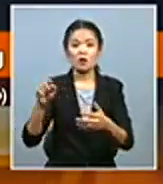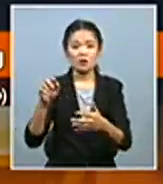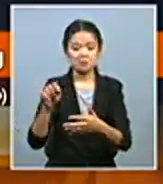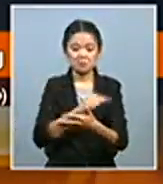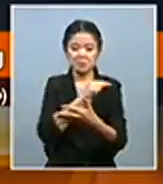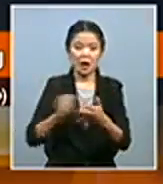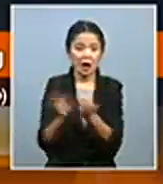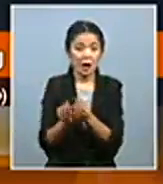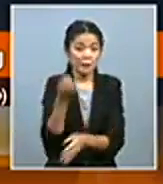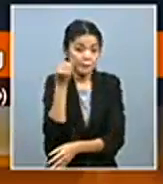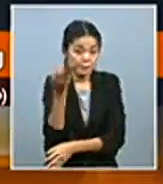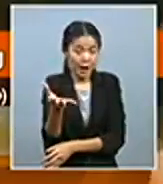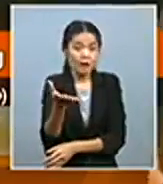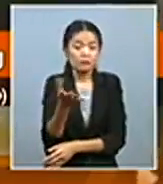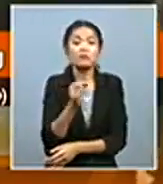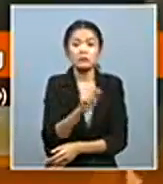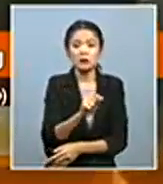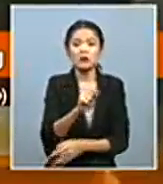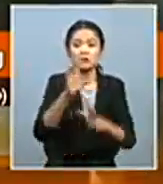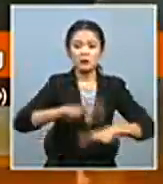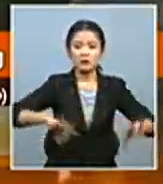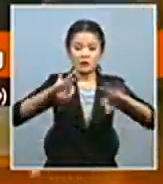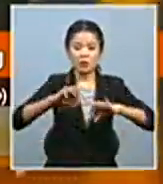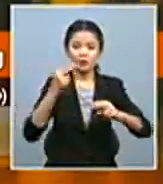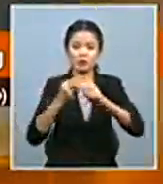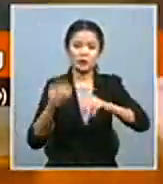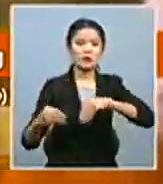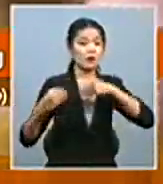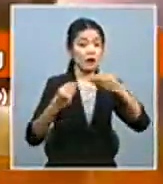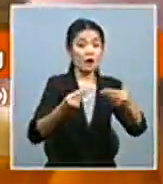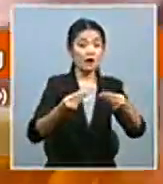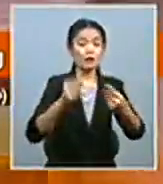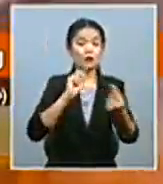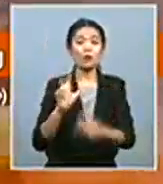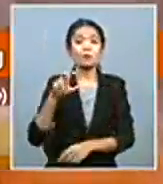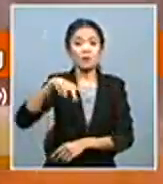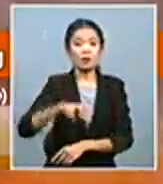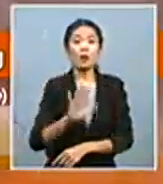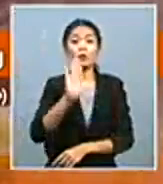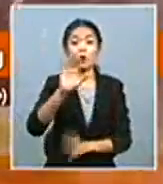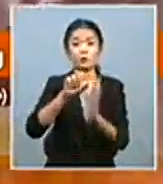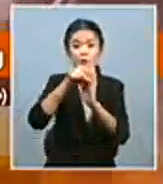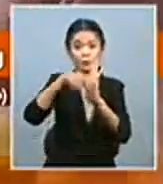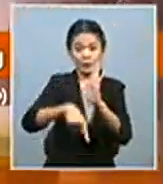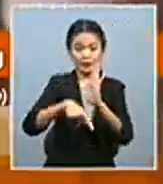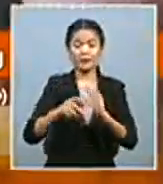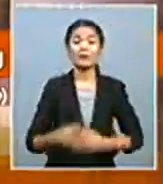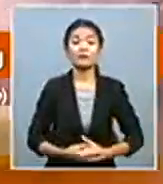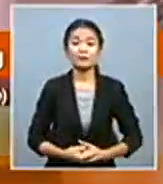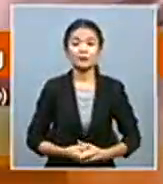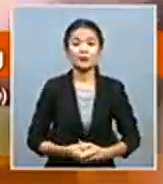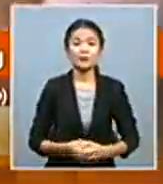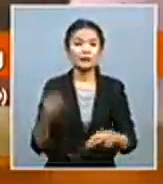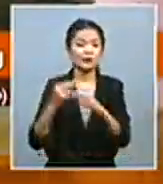ยท่านก็ถือว่าเป็นเจ้าถิ่นนะคะเพราะฉะนั้นทุกคนก็ขนานนามว่าคุณบรรหารนั้นคือมังกรสุพรรณค่ะหรือมังกรทางการเมืองอันนี้ก็มีคน